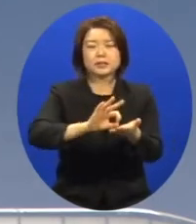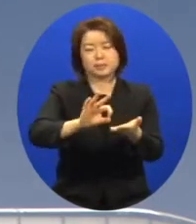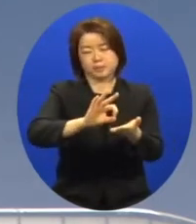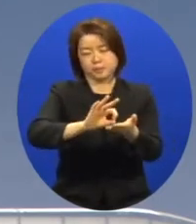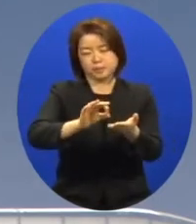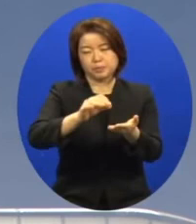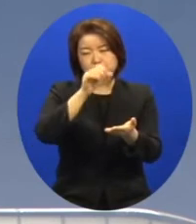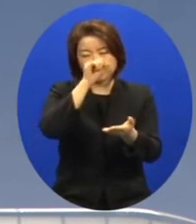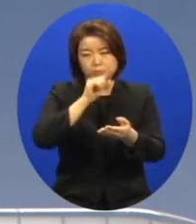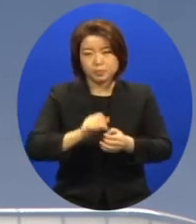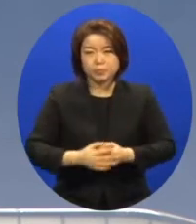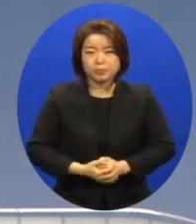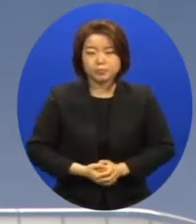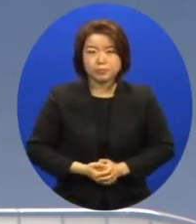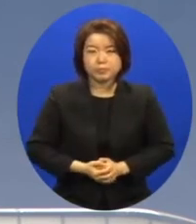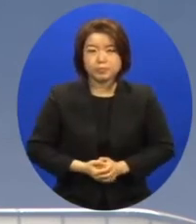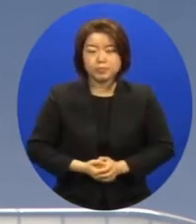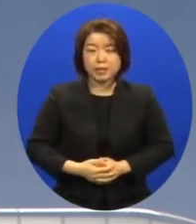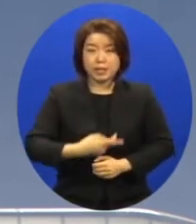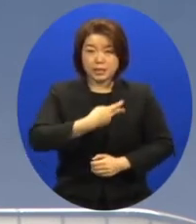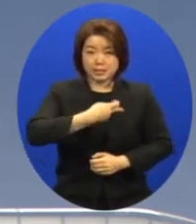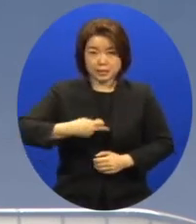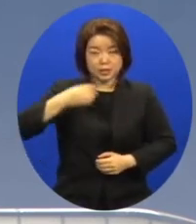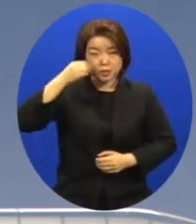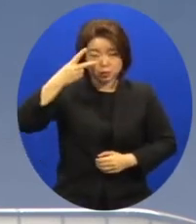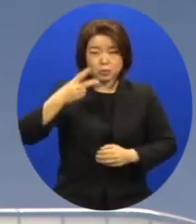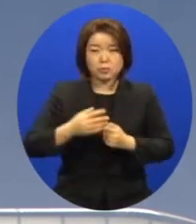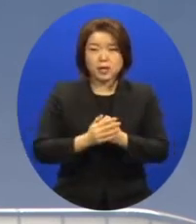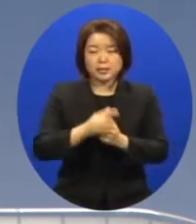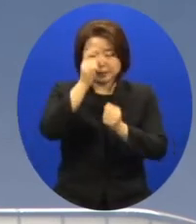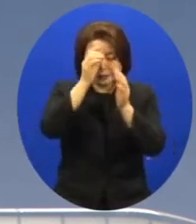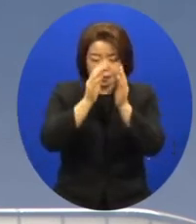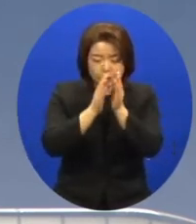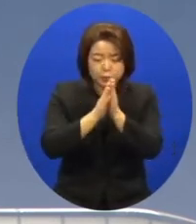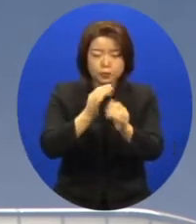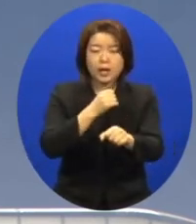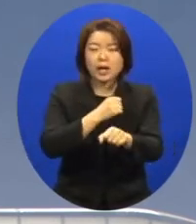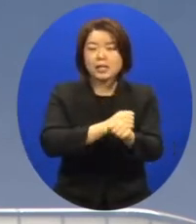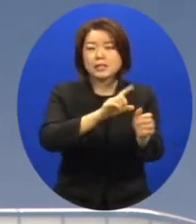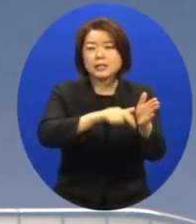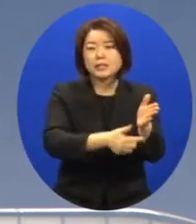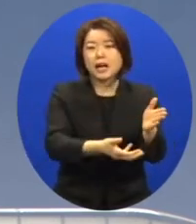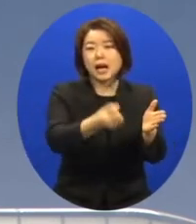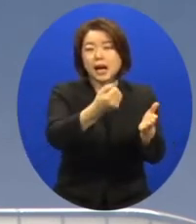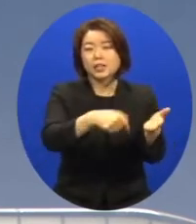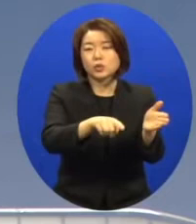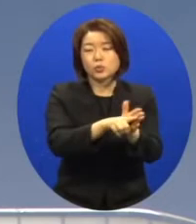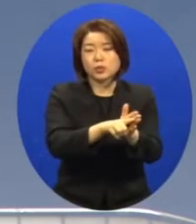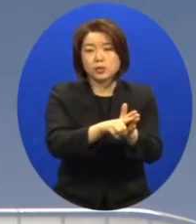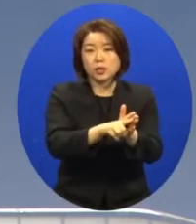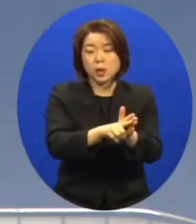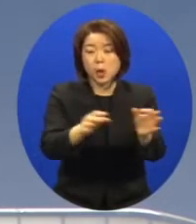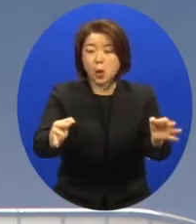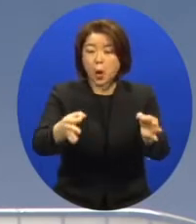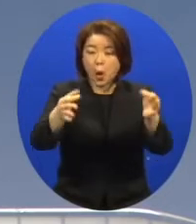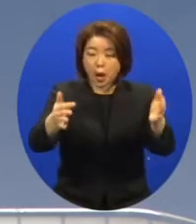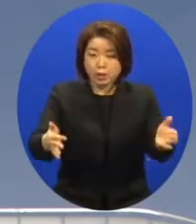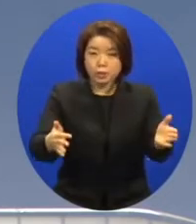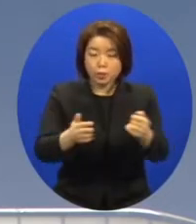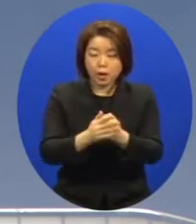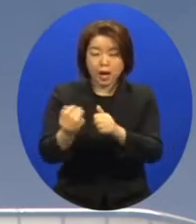겁니다 사도 바울은 기도하는 시간을 갖기 위해서 잠시동안 부부가